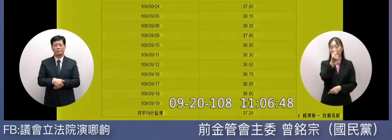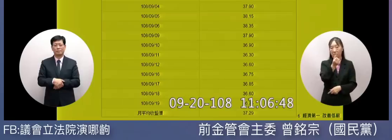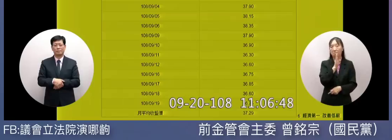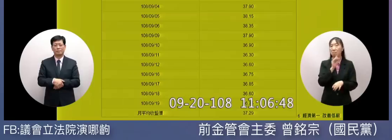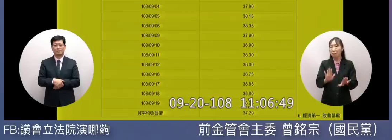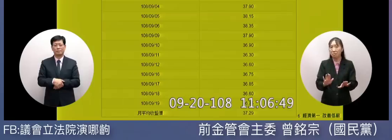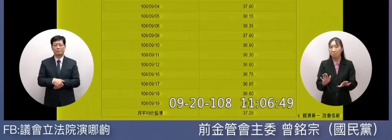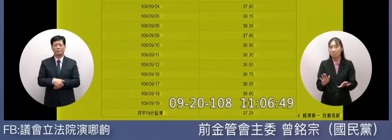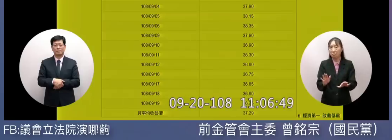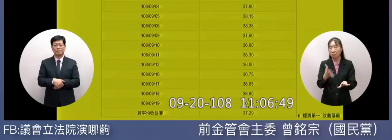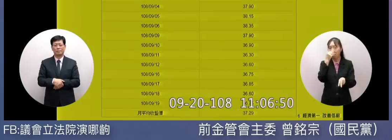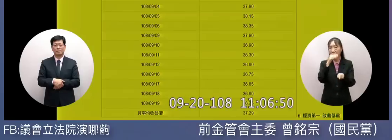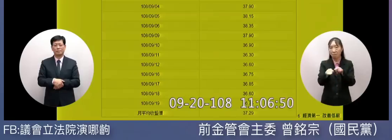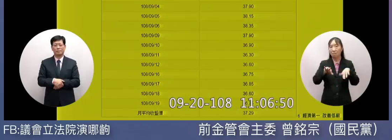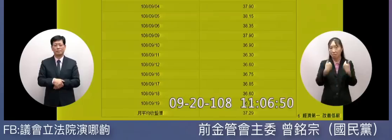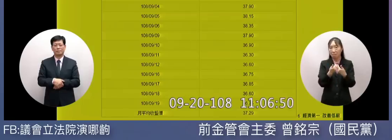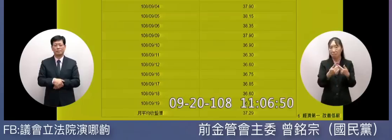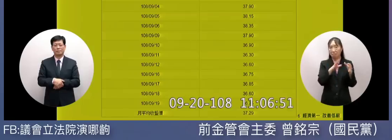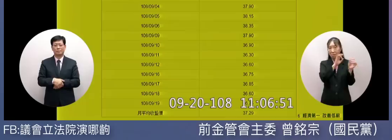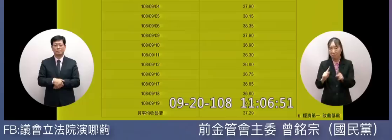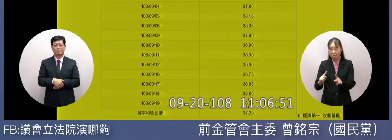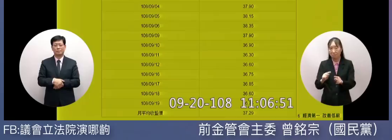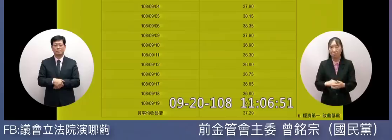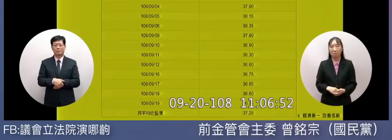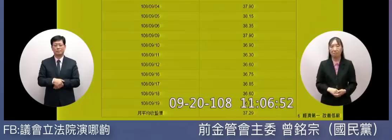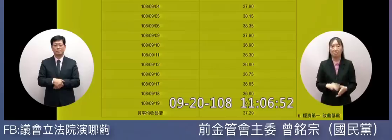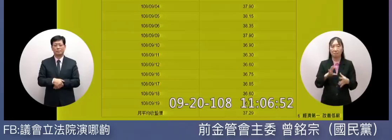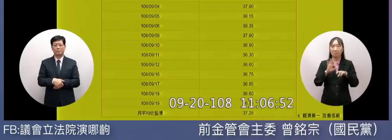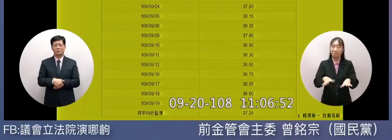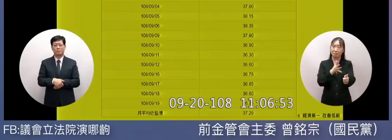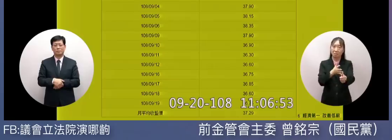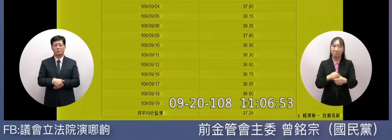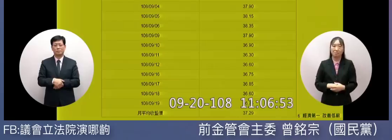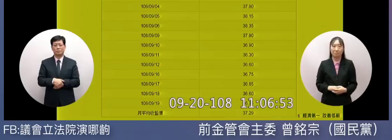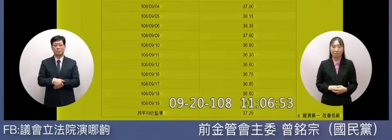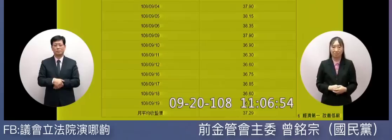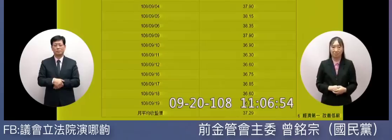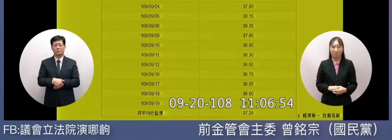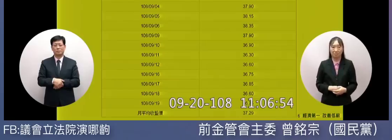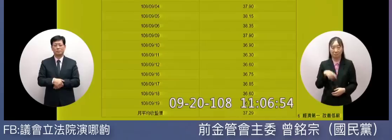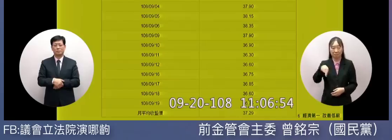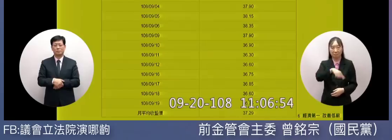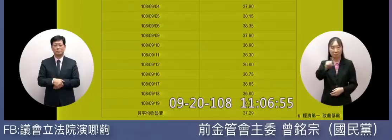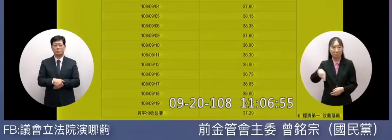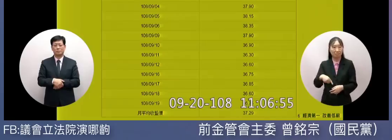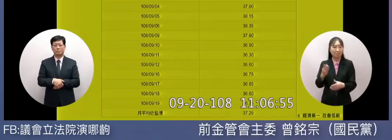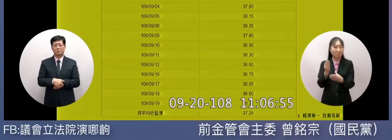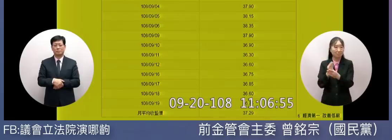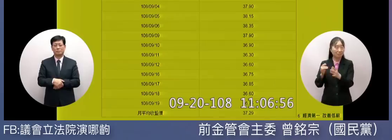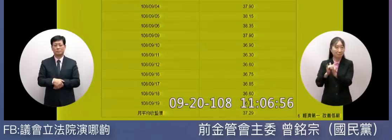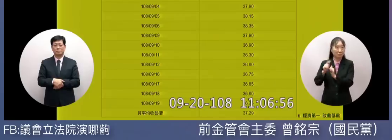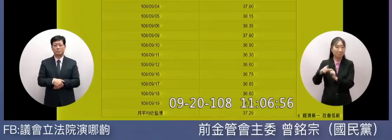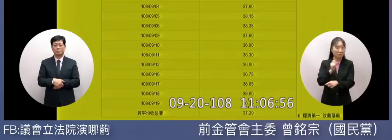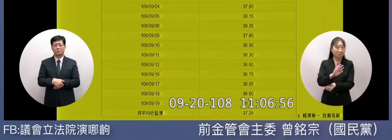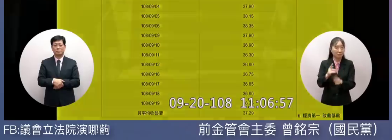但是高铁的股价是往下跌。我要请问院长，这些股民，他有